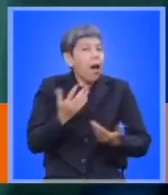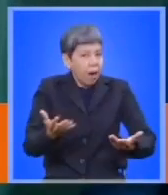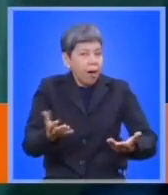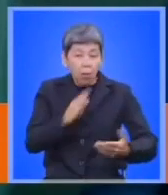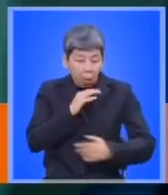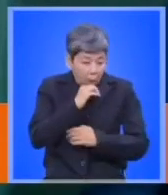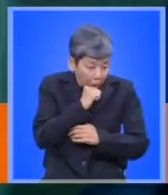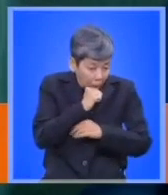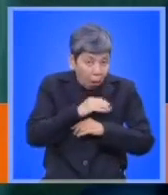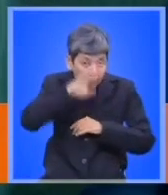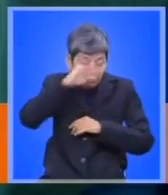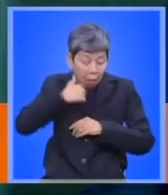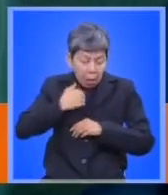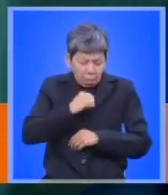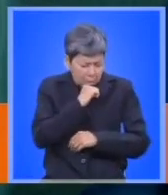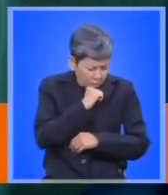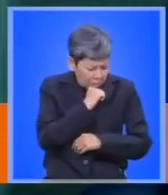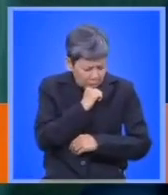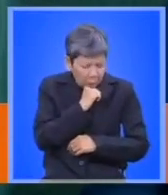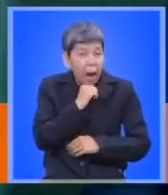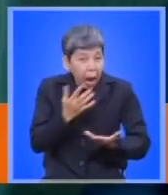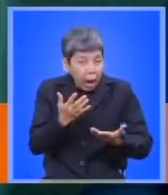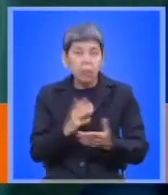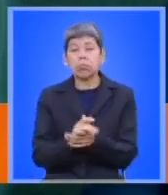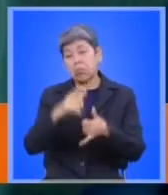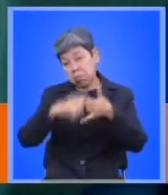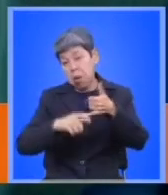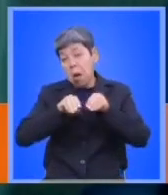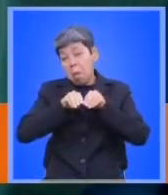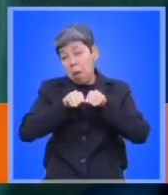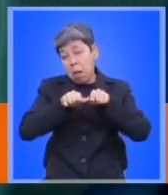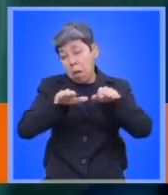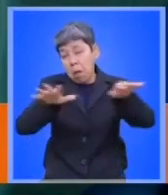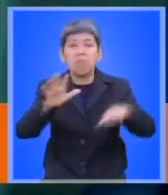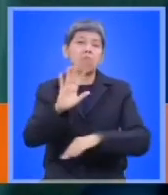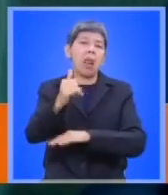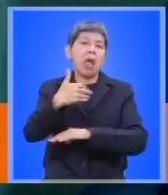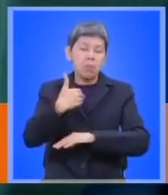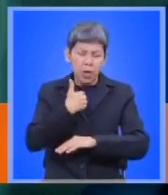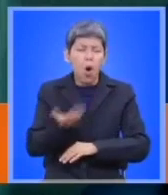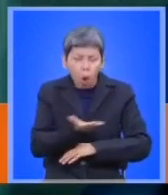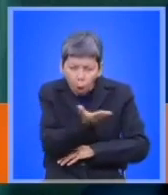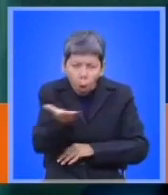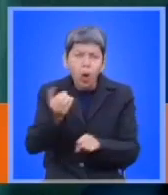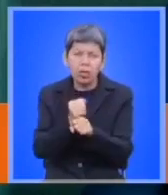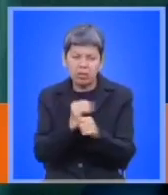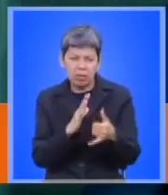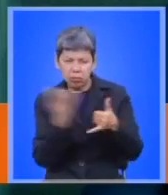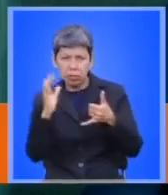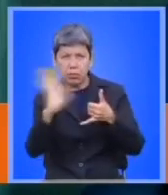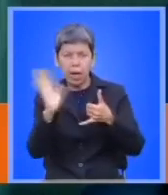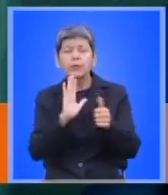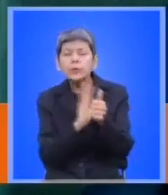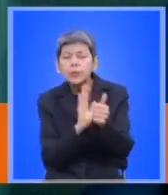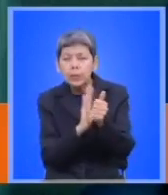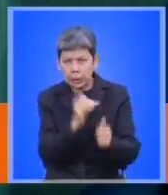าเกิดเป็นโรคที่ก็อันตรายถึงแม้จะเป็นแค่ส่วนน้อยหนึ่งคนก็อาจจะเป็นซุปเปอร์สเปรดเดอร์ได้ก็ขอให้พวกเราเองให้กำลัง